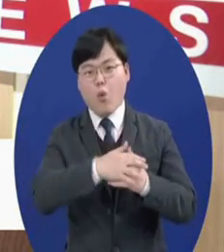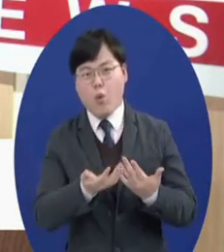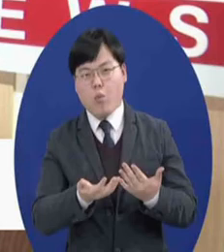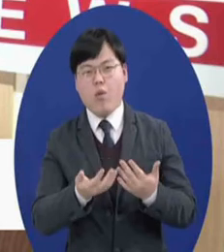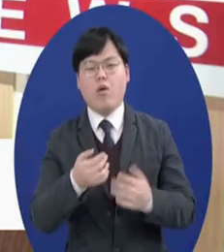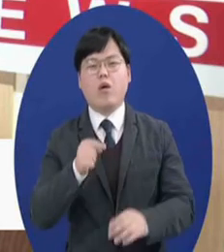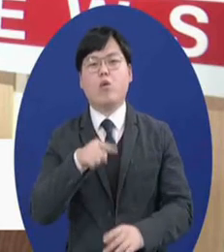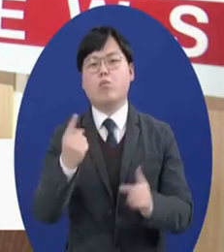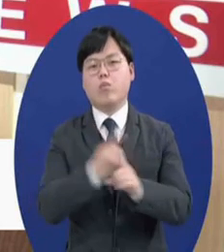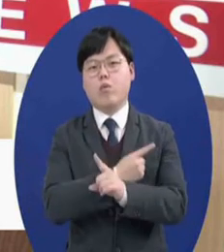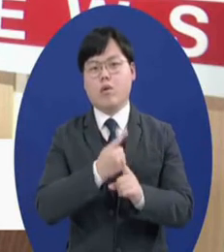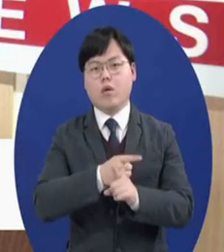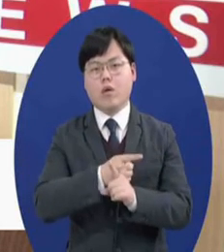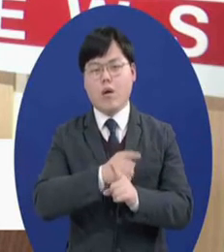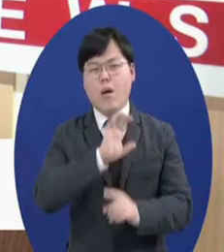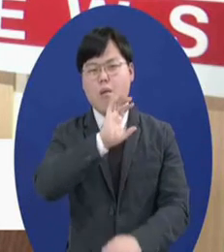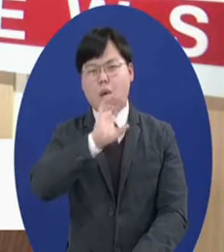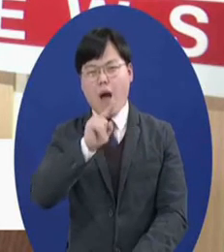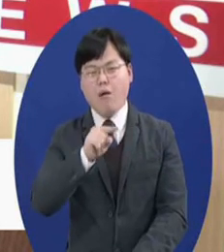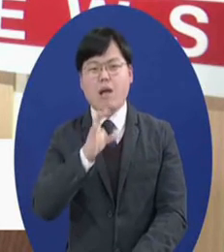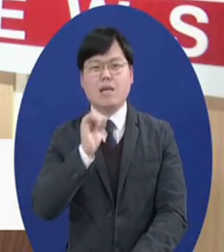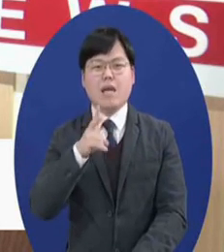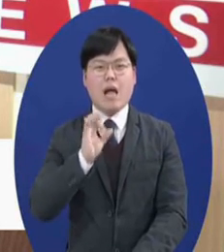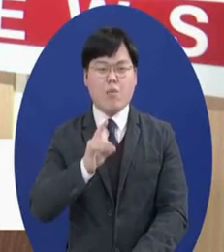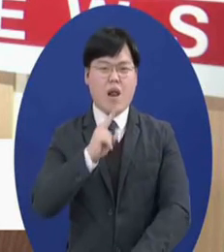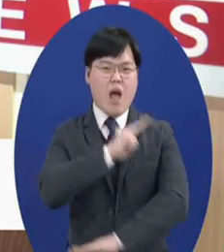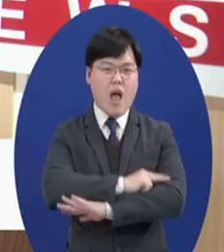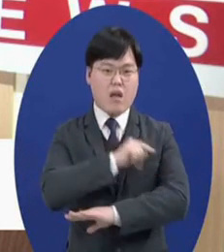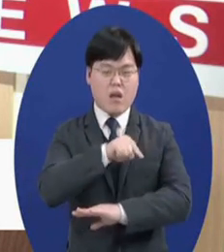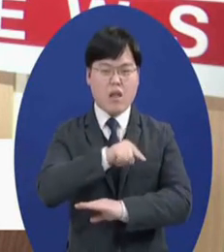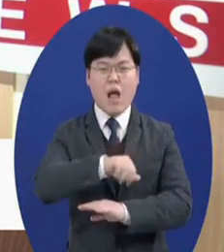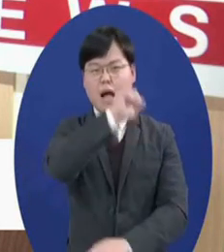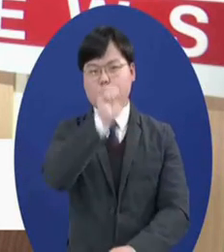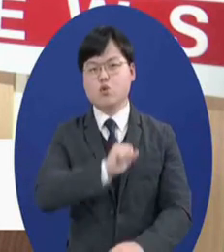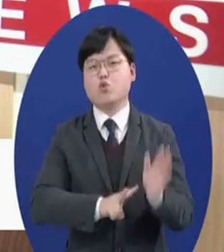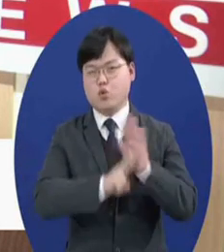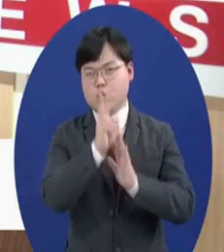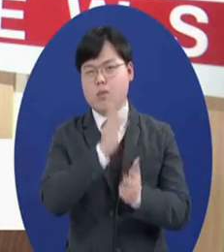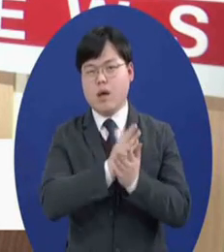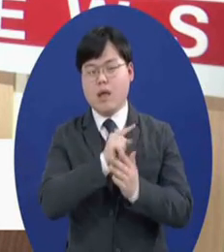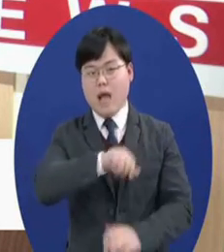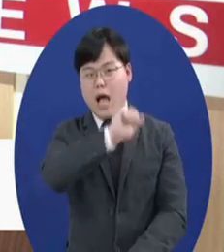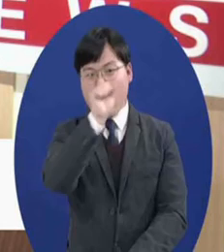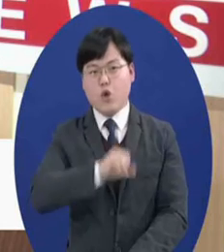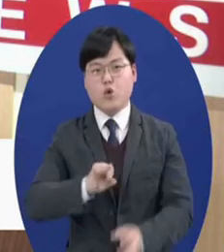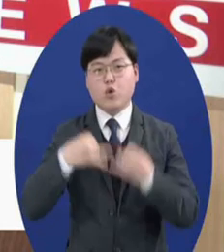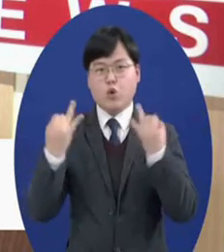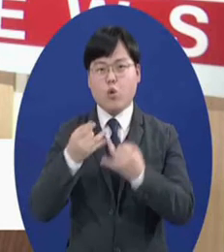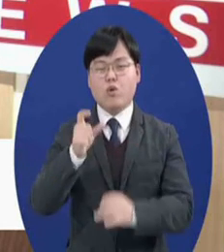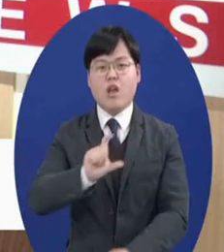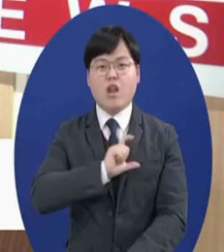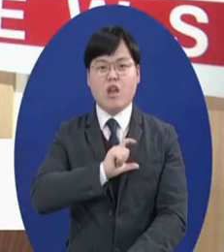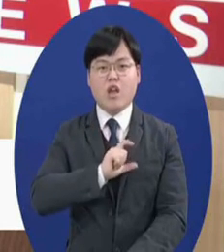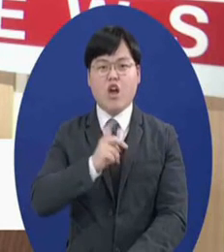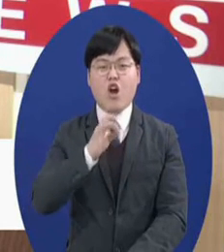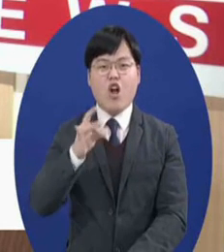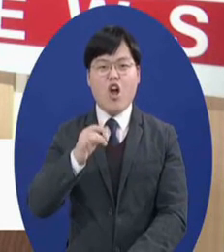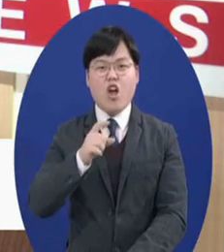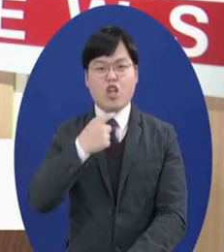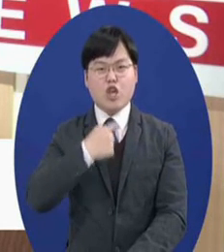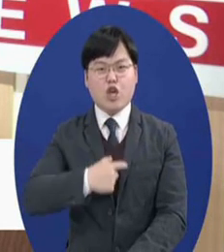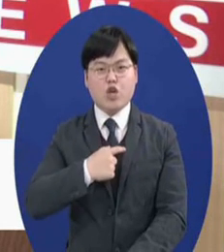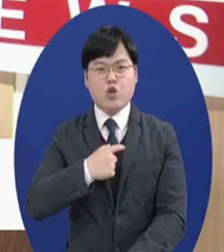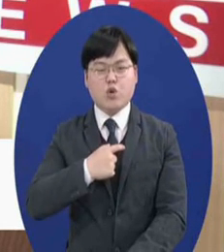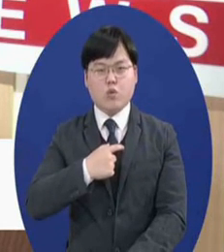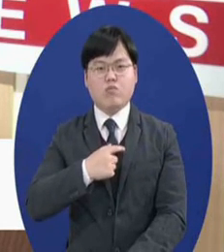байгаа бол тухайн одоо салбар ангийн энэ асуудал байна гэсэн үг. Тийм учраас энэ асуудлаар бол усыг хурлын хүний эрхийн дэд тороны гишүүд бол бас хүчтэй